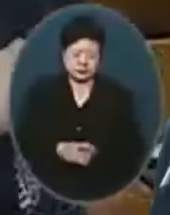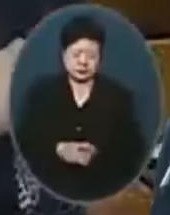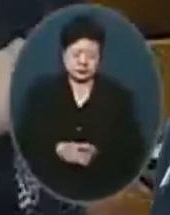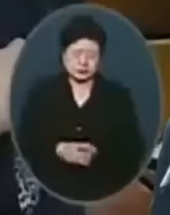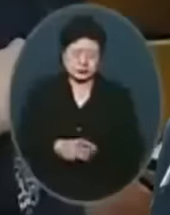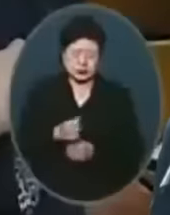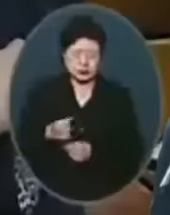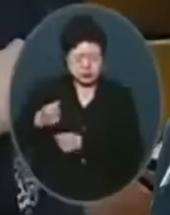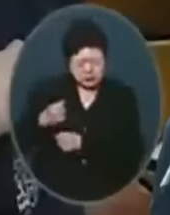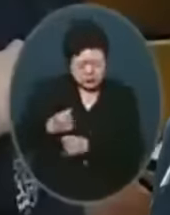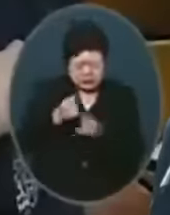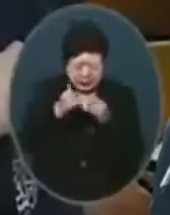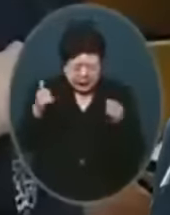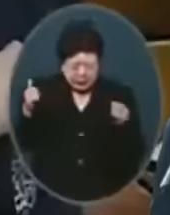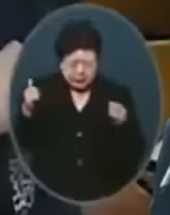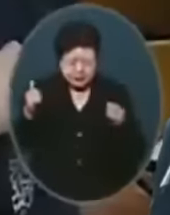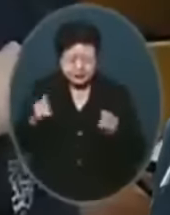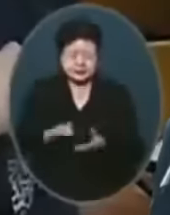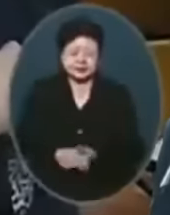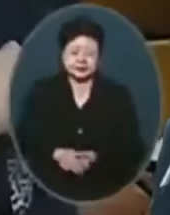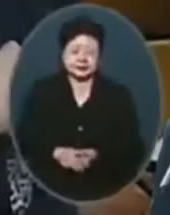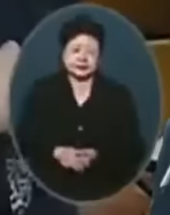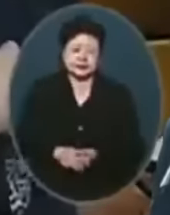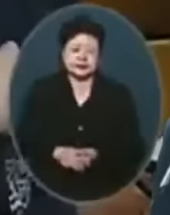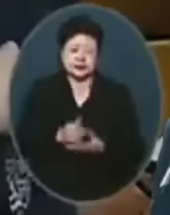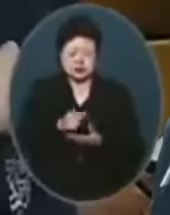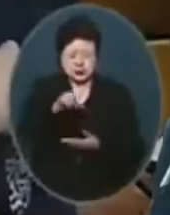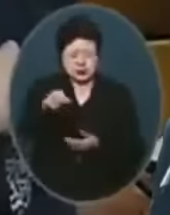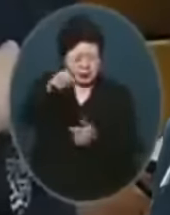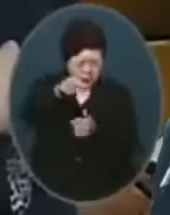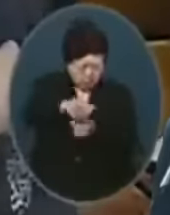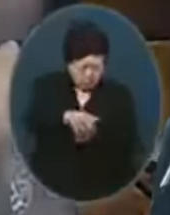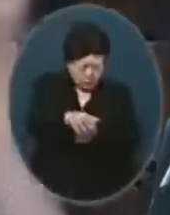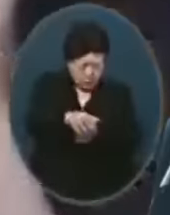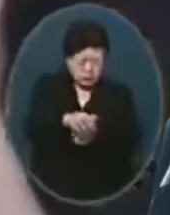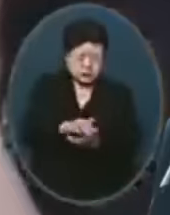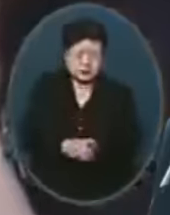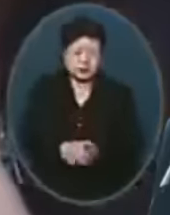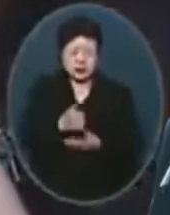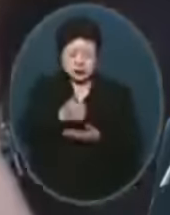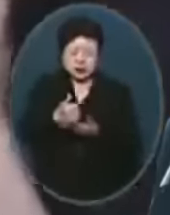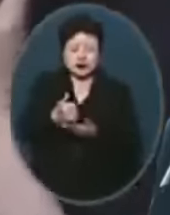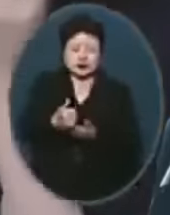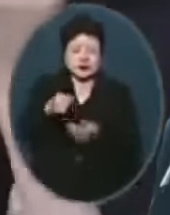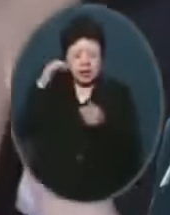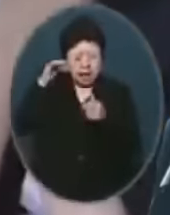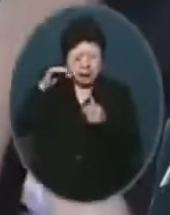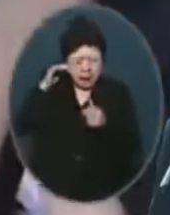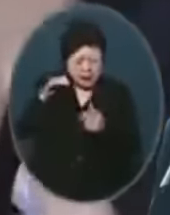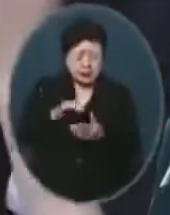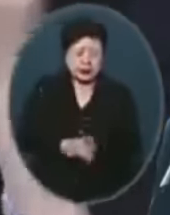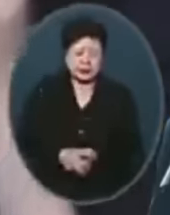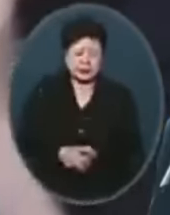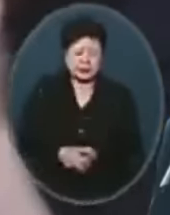무수고하고 무거운 짐을 진 자들은 주님 앞에 내려놓고 주님을 앙망합니다.